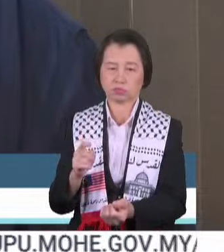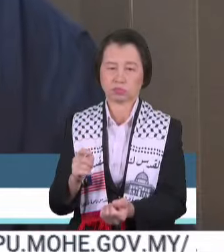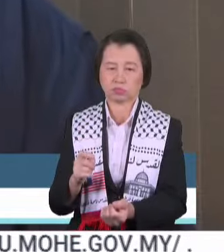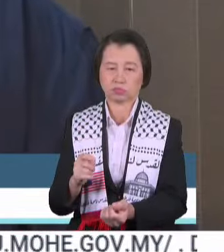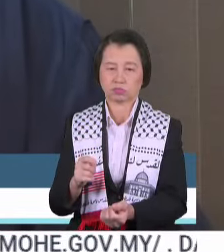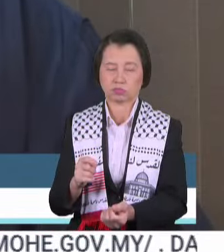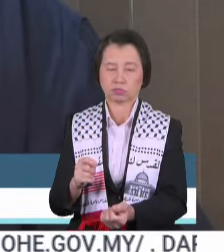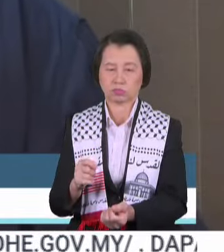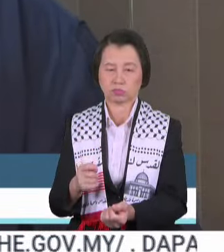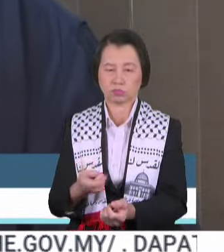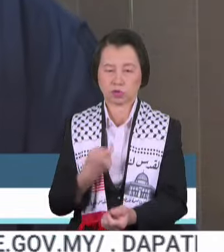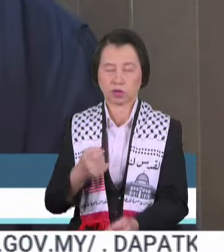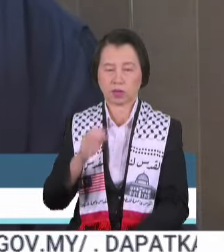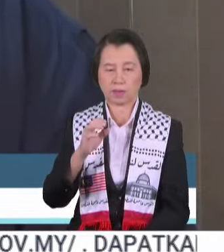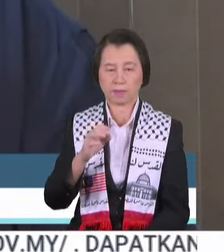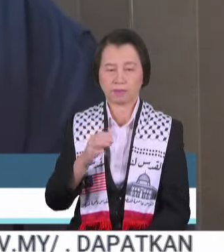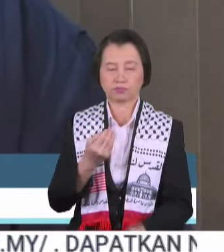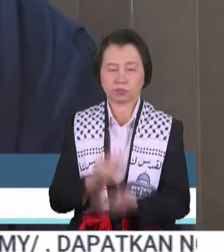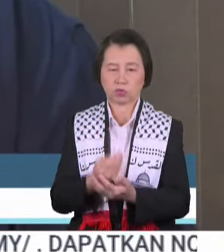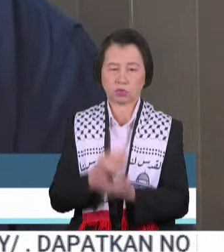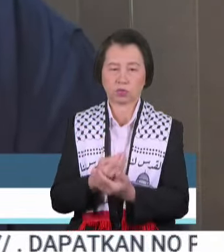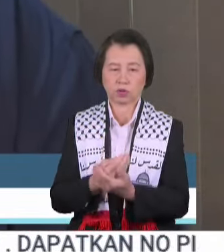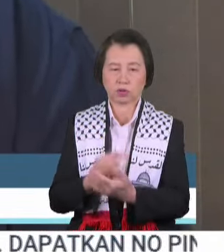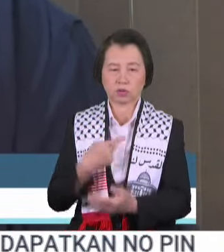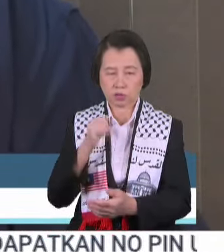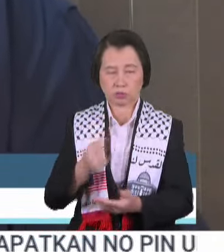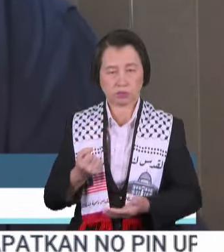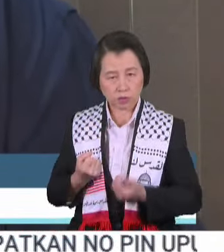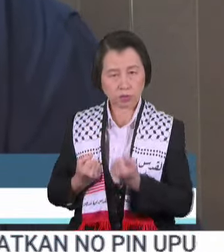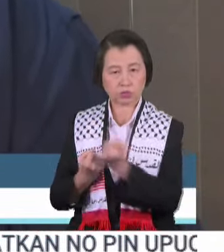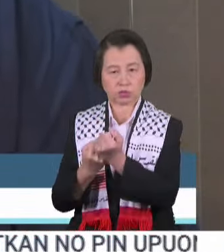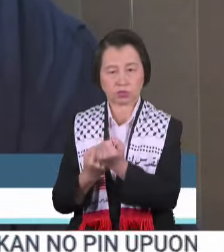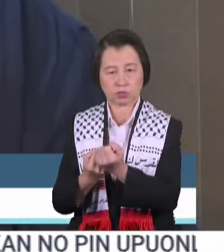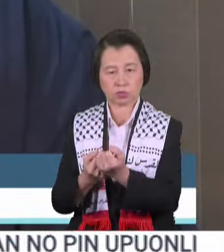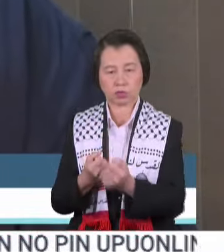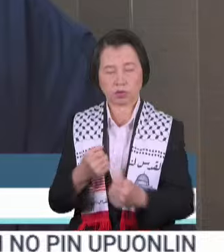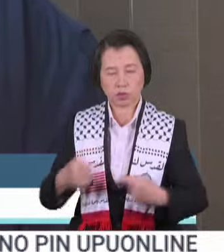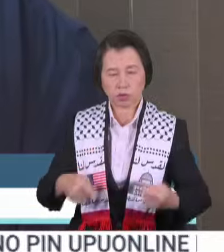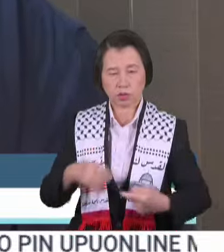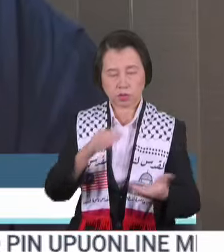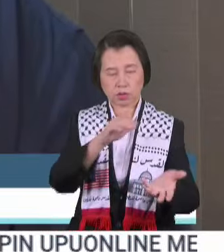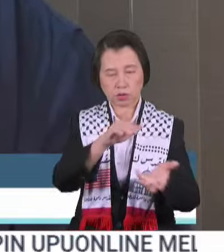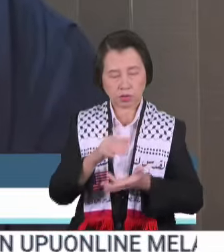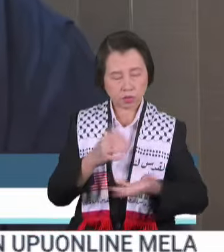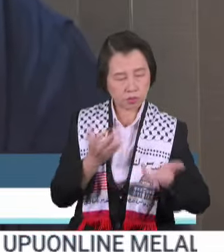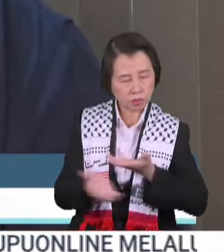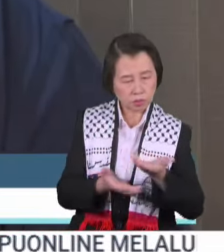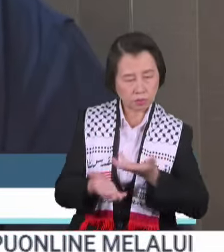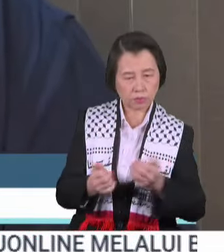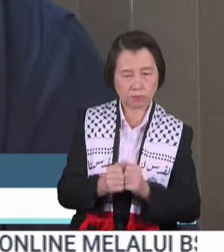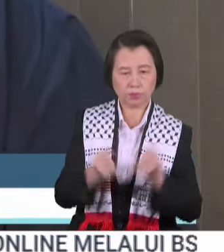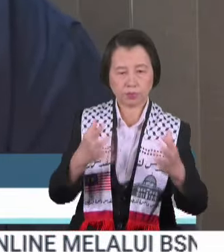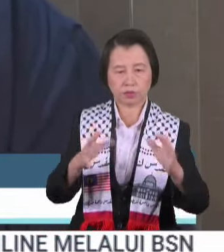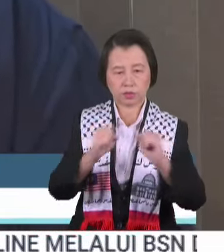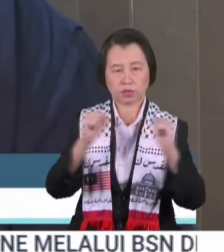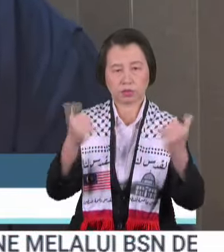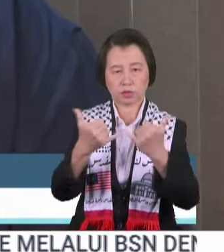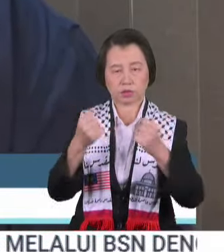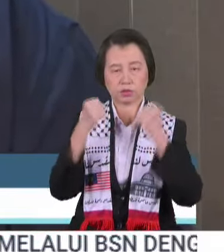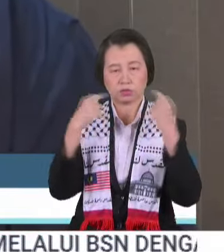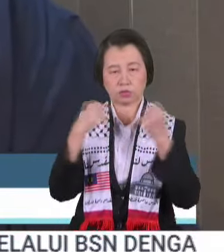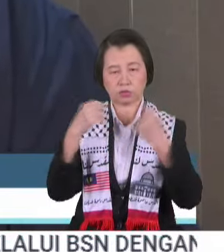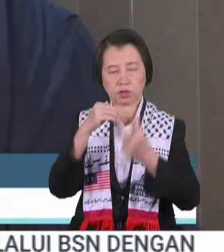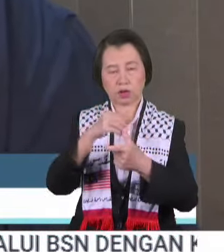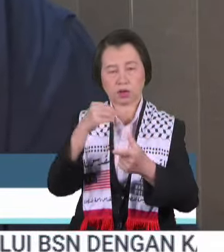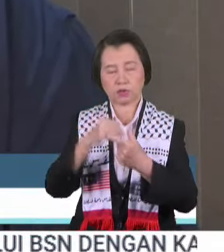macam 50-50. Memerlukan kewangan juga, kita boleh tolong bincang dengan supplier and then ada yang banyak syarikat swasta